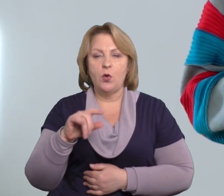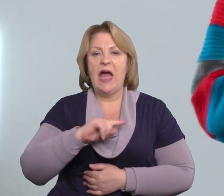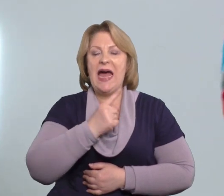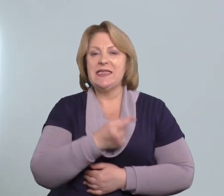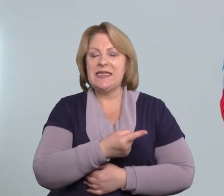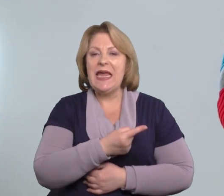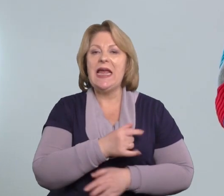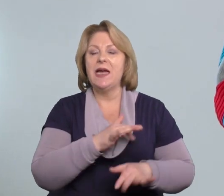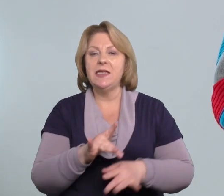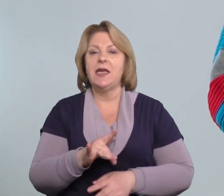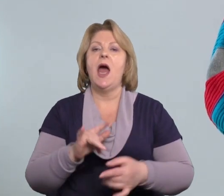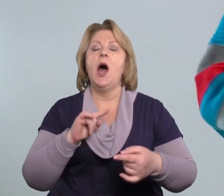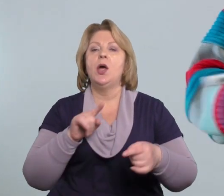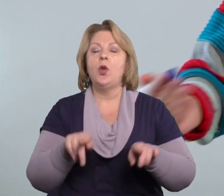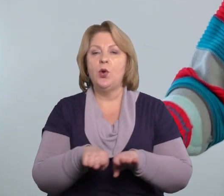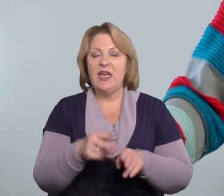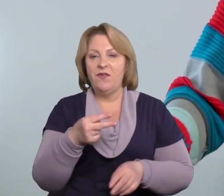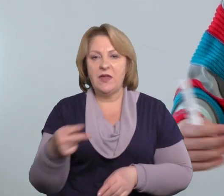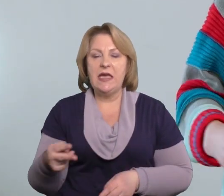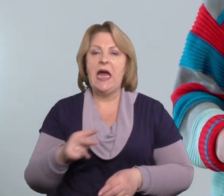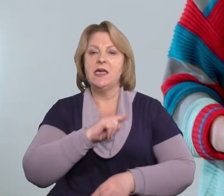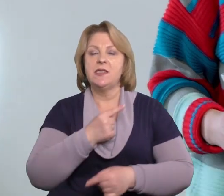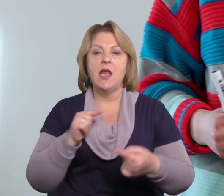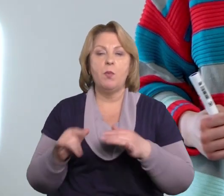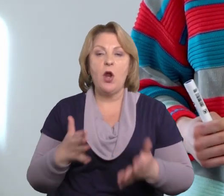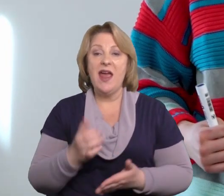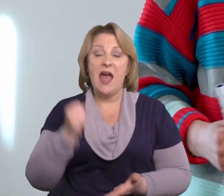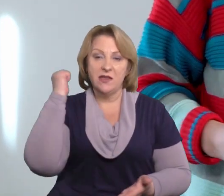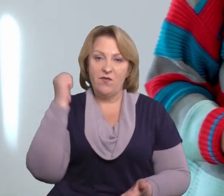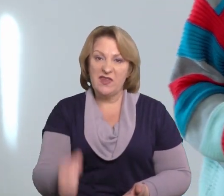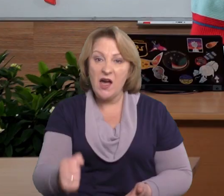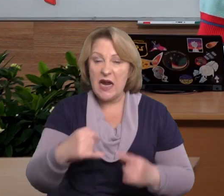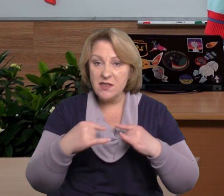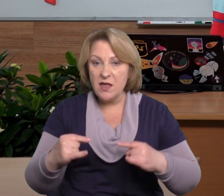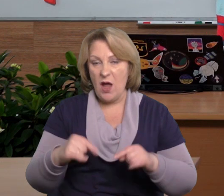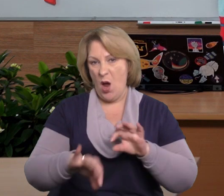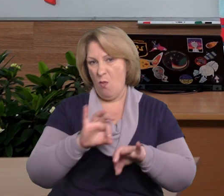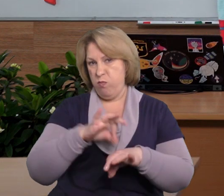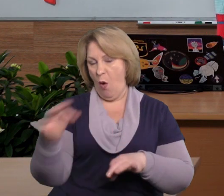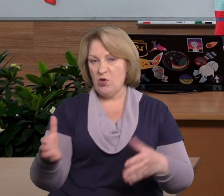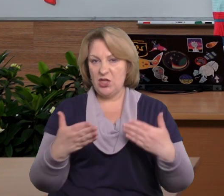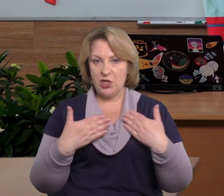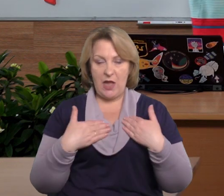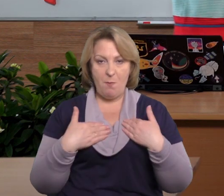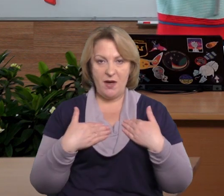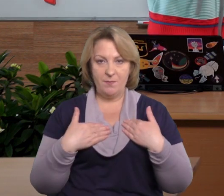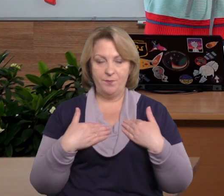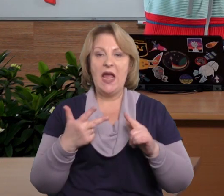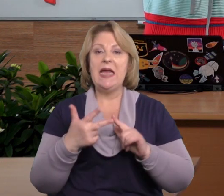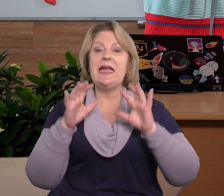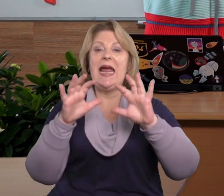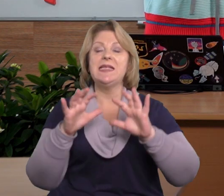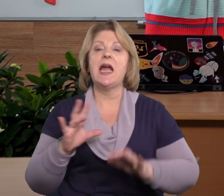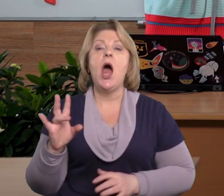дії дорівнює силі протидії. Всім нам відомо, що якщо вдарити стіл, то боляче буде нам. І третій